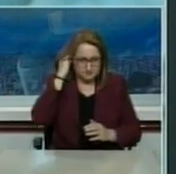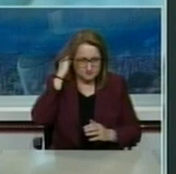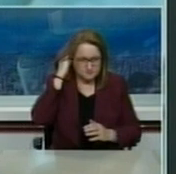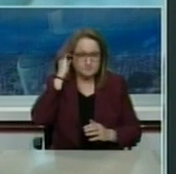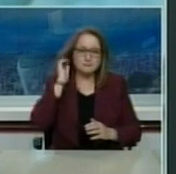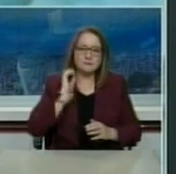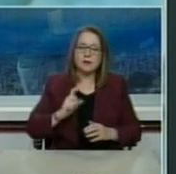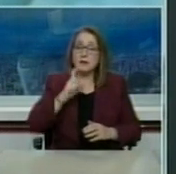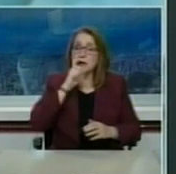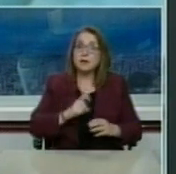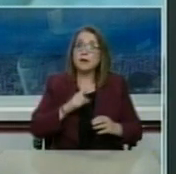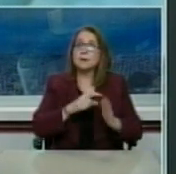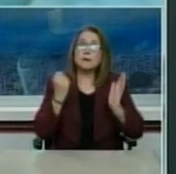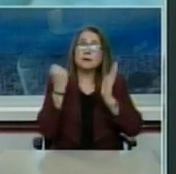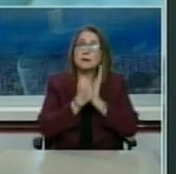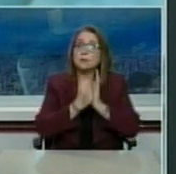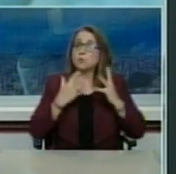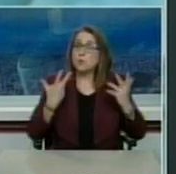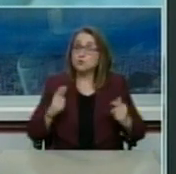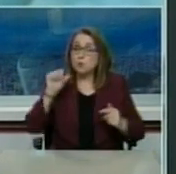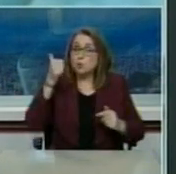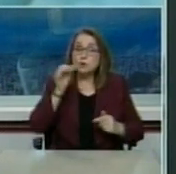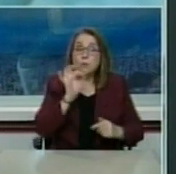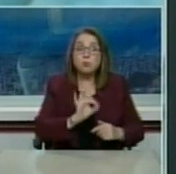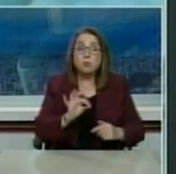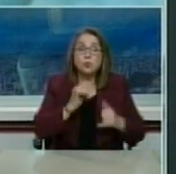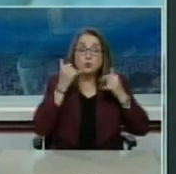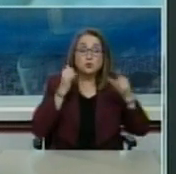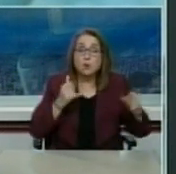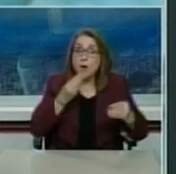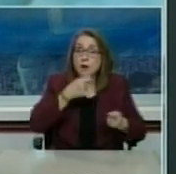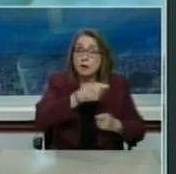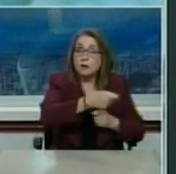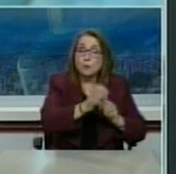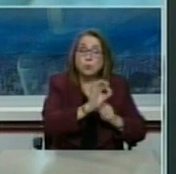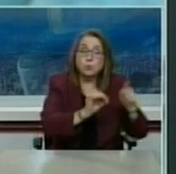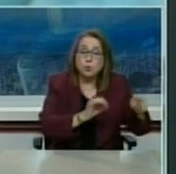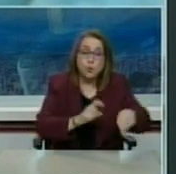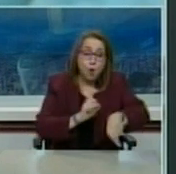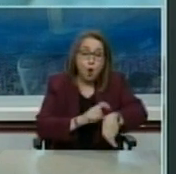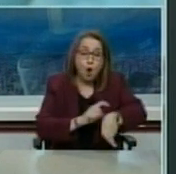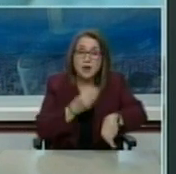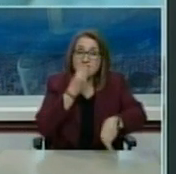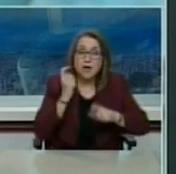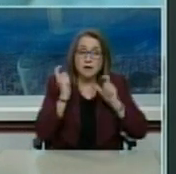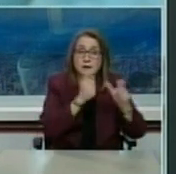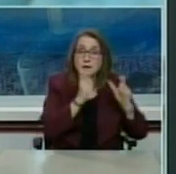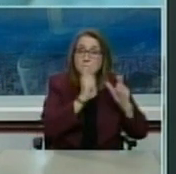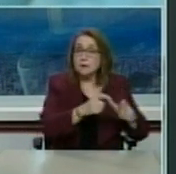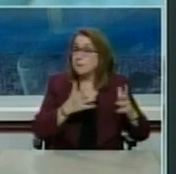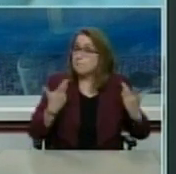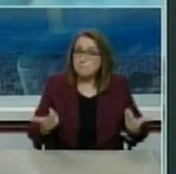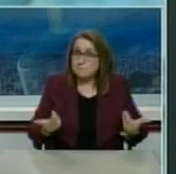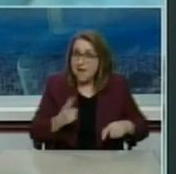απαιτείται αναφορά του σημείου στο οποίο βρίσκονται τα ζώα, οι ημέρες και η ώρα ταΐσματος, η διάρκεια του οποίου δεν